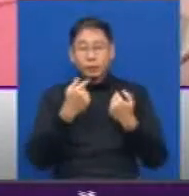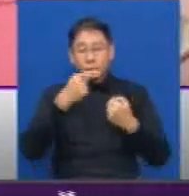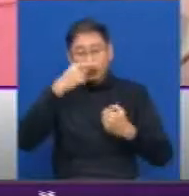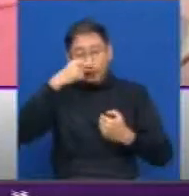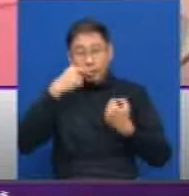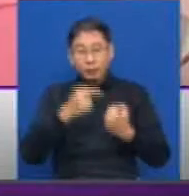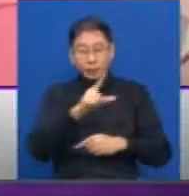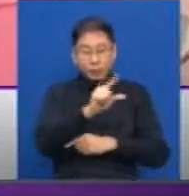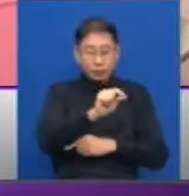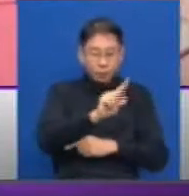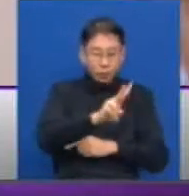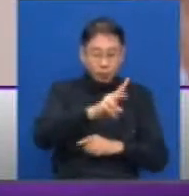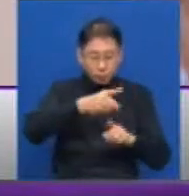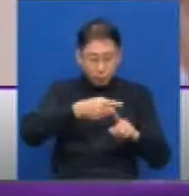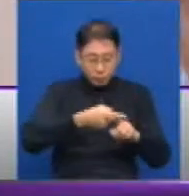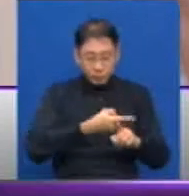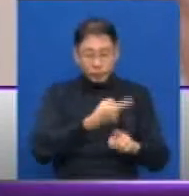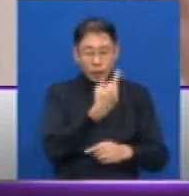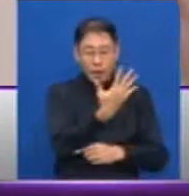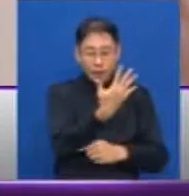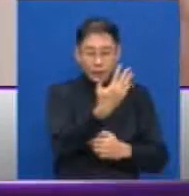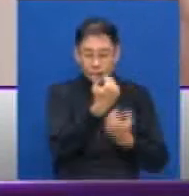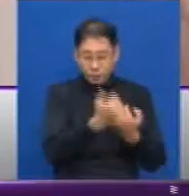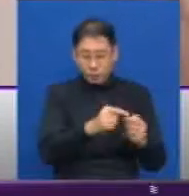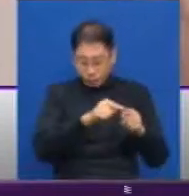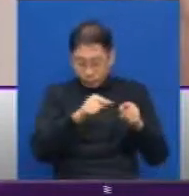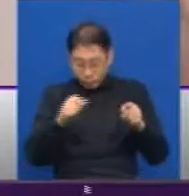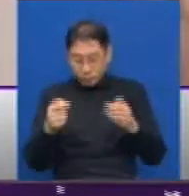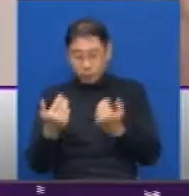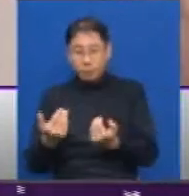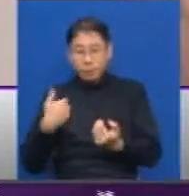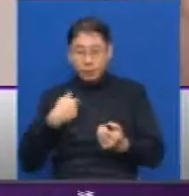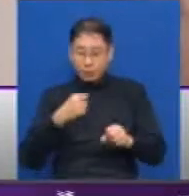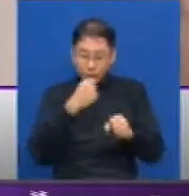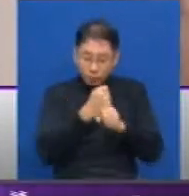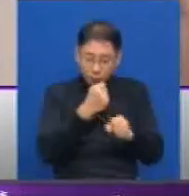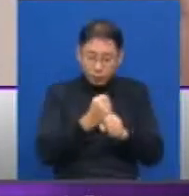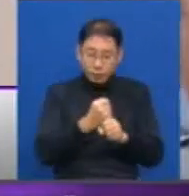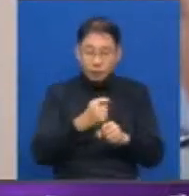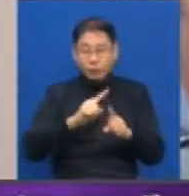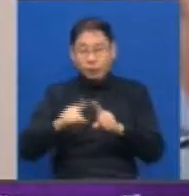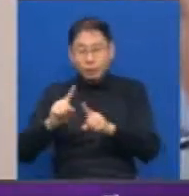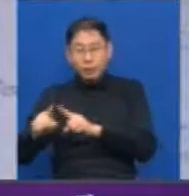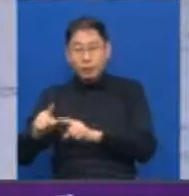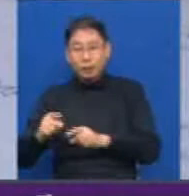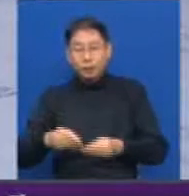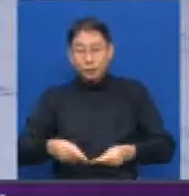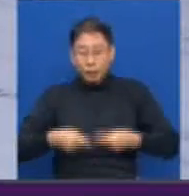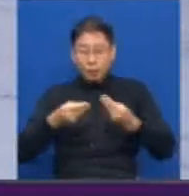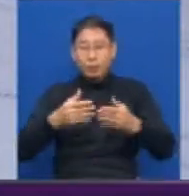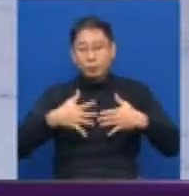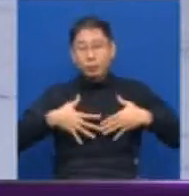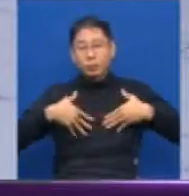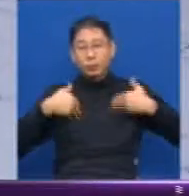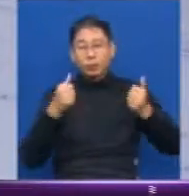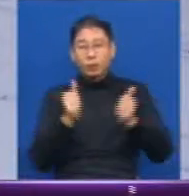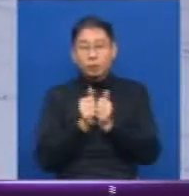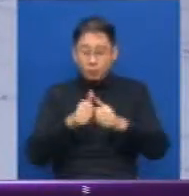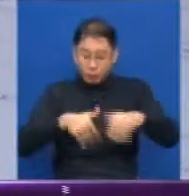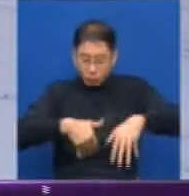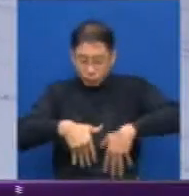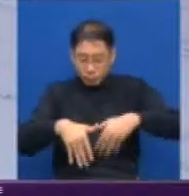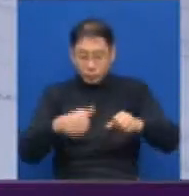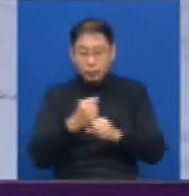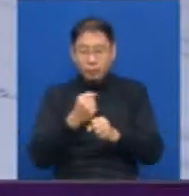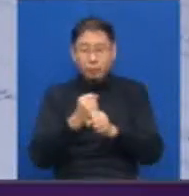พฤษภาคมที่ผ่านมาซึ่งมีผลงานสำคัญๆค่ะอย่างเช่นเรื่องของการคืนความสุขให้กับประชาชนการ